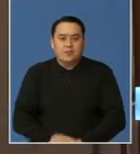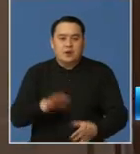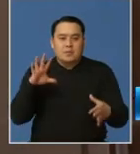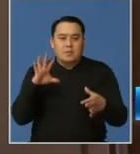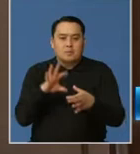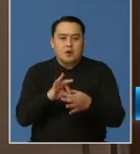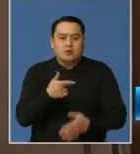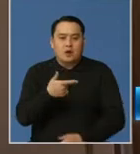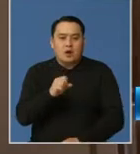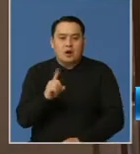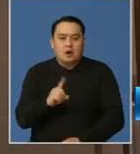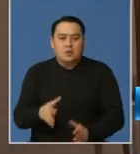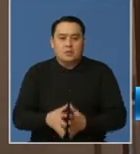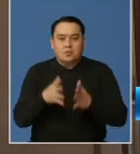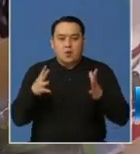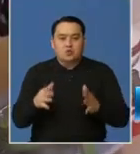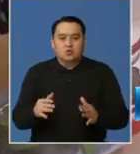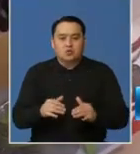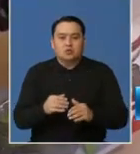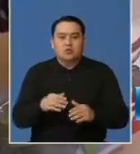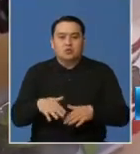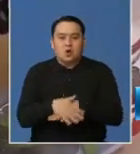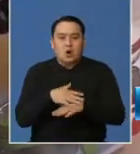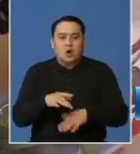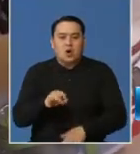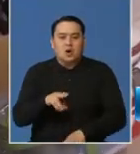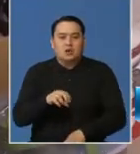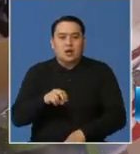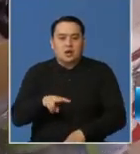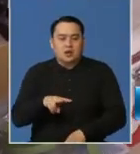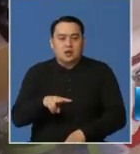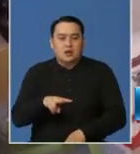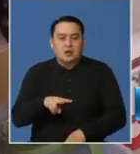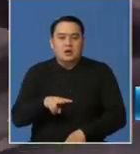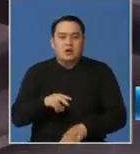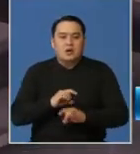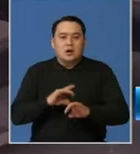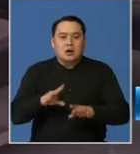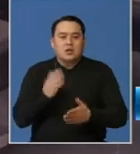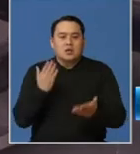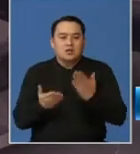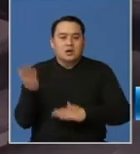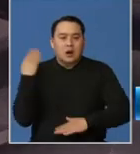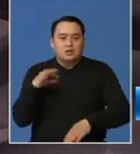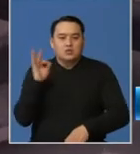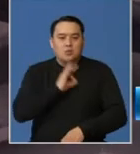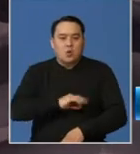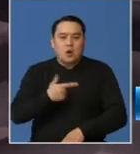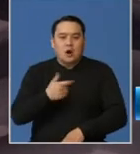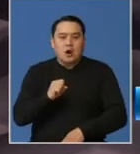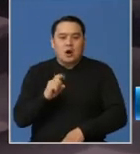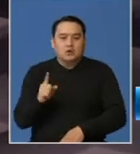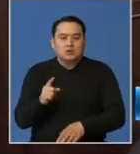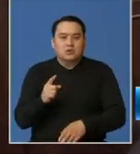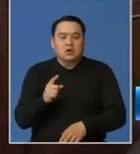Подключение к природному газу – это большой плюс, так считает жительница микрорайона Каратал Гульбаршын Утиулинова. Если ранее за использование одного